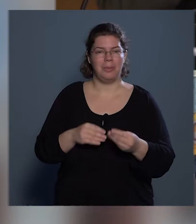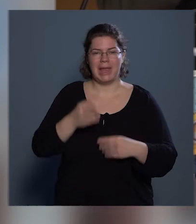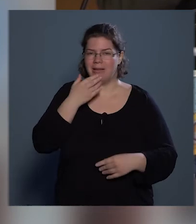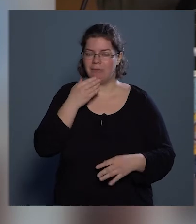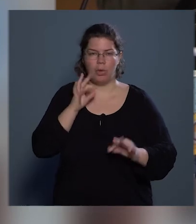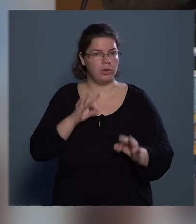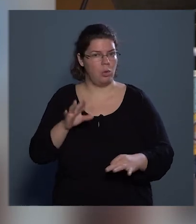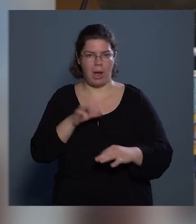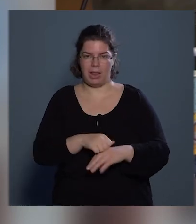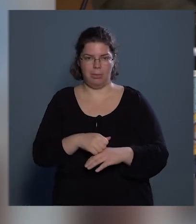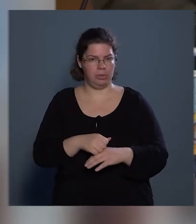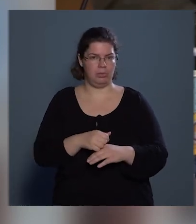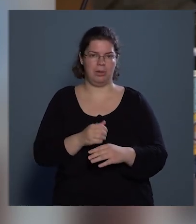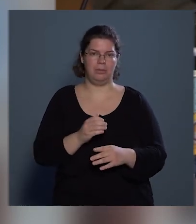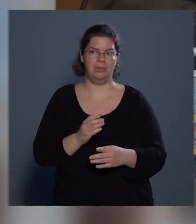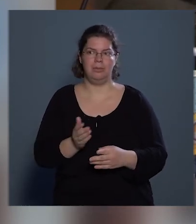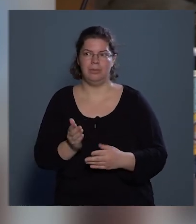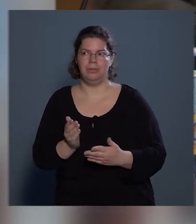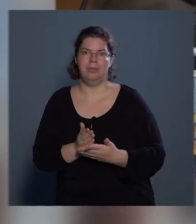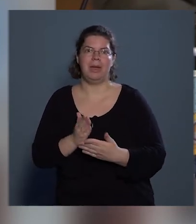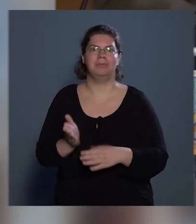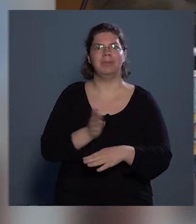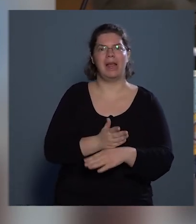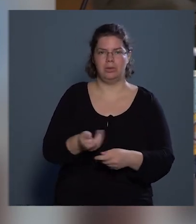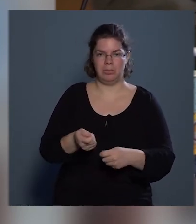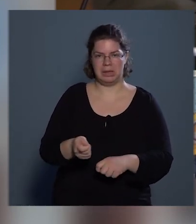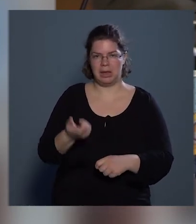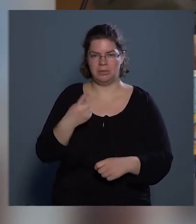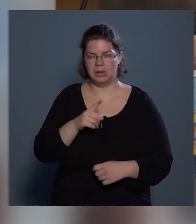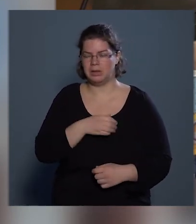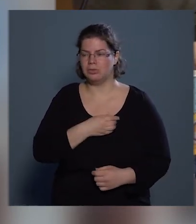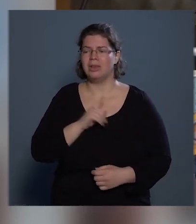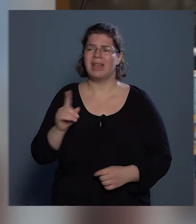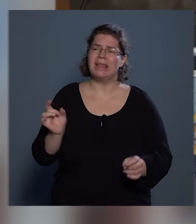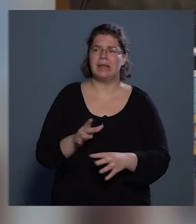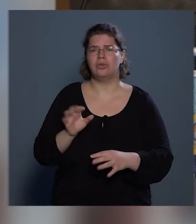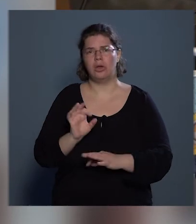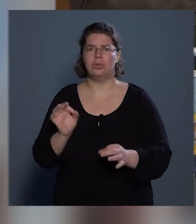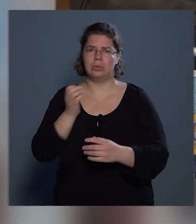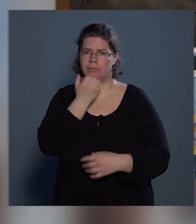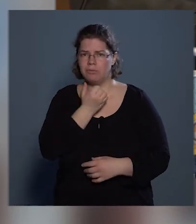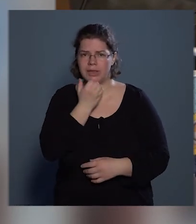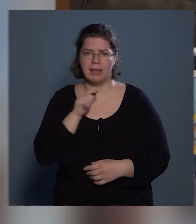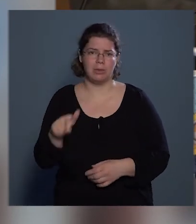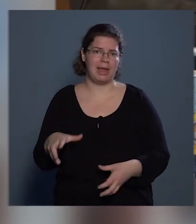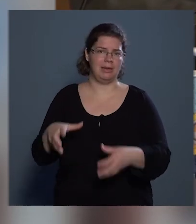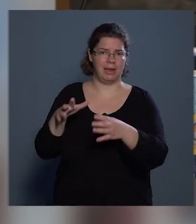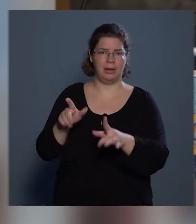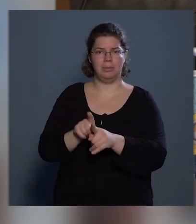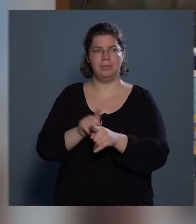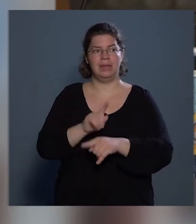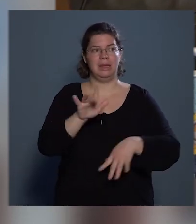állapotban már mielőtt bezárt az iskola, de most szerencsére itt azért jobban vigyázunk erre az ingatlanra, mint néhány